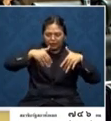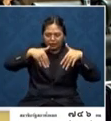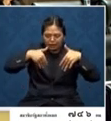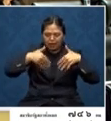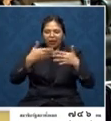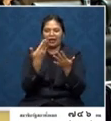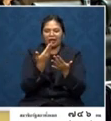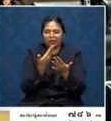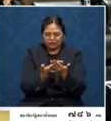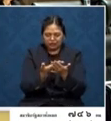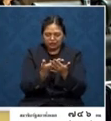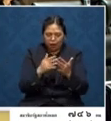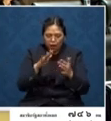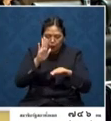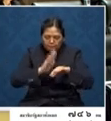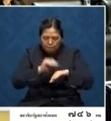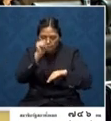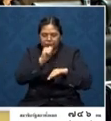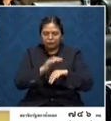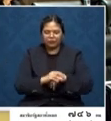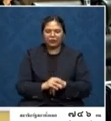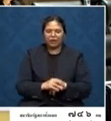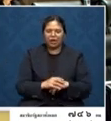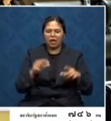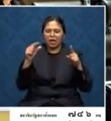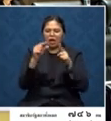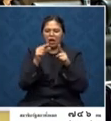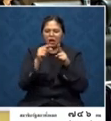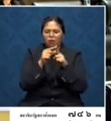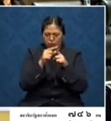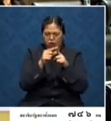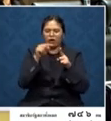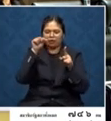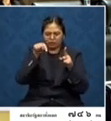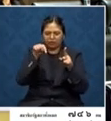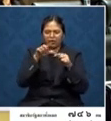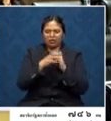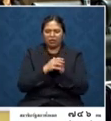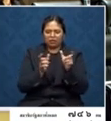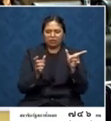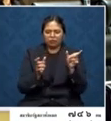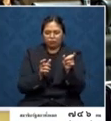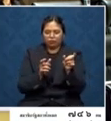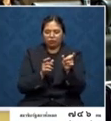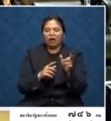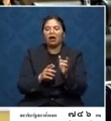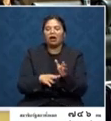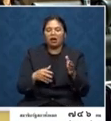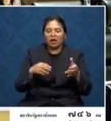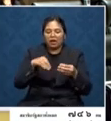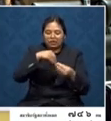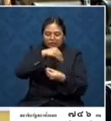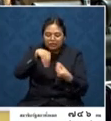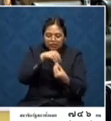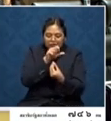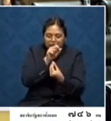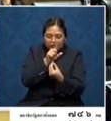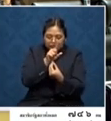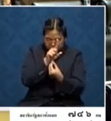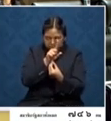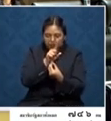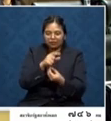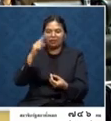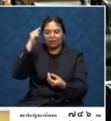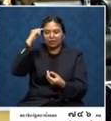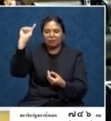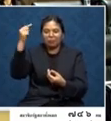ราต้องทำความเข้าใจก่อนว่าคำว่าซอฟต์พาวเวอร์ค่ะไม่ได้เท่ากับคำว่าเศรษฐกิจสร้างสรรค์หรือ creative economy นะคะเราต้องไม่ดูเฉพ